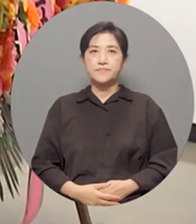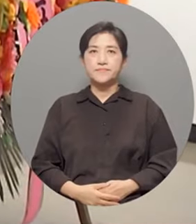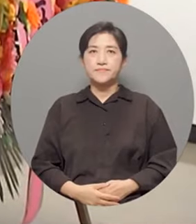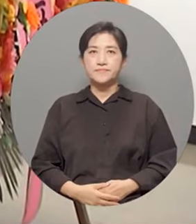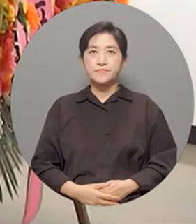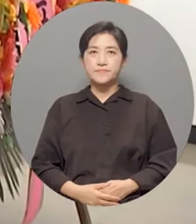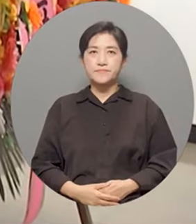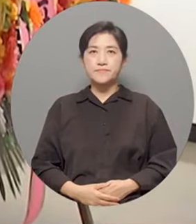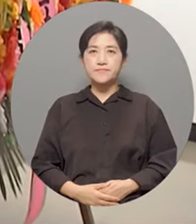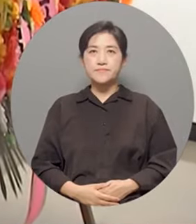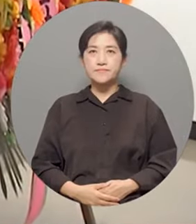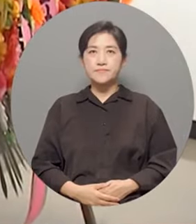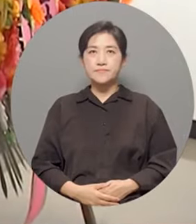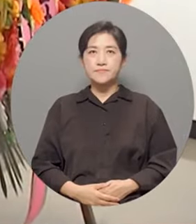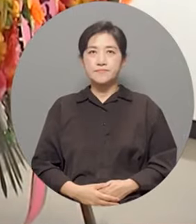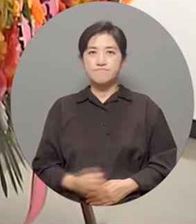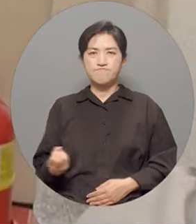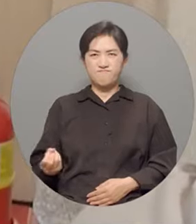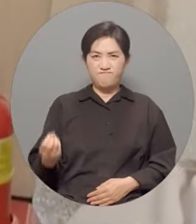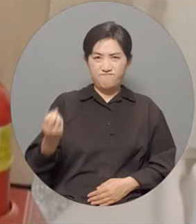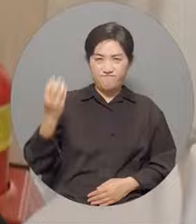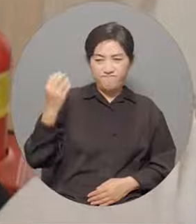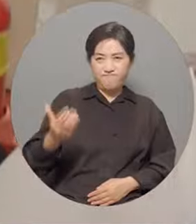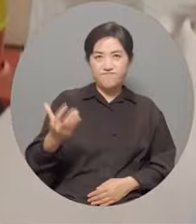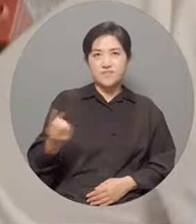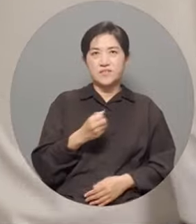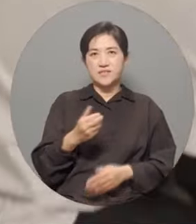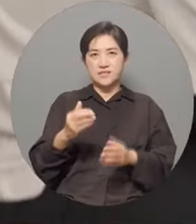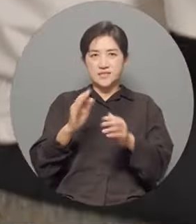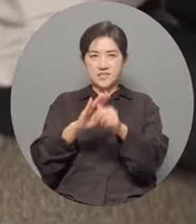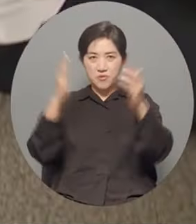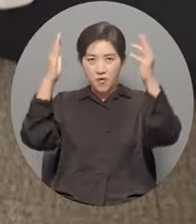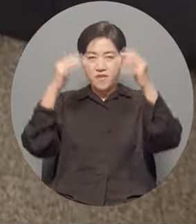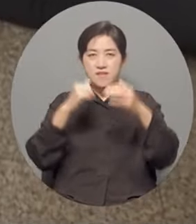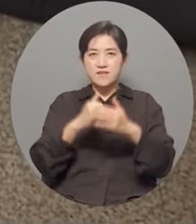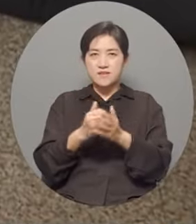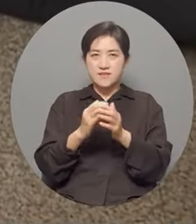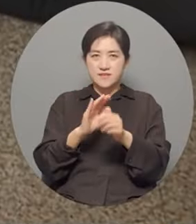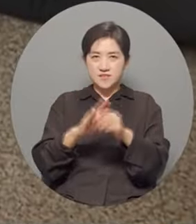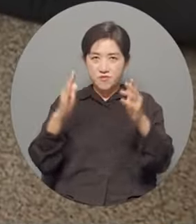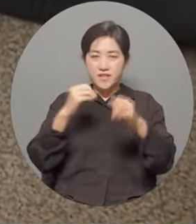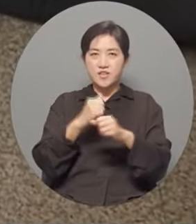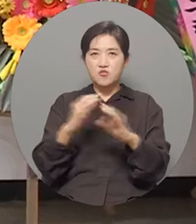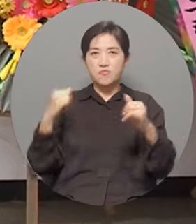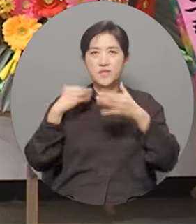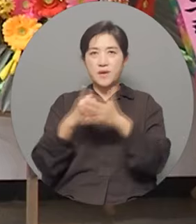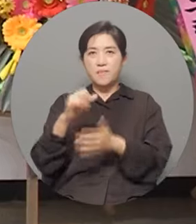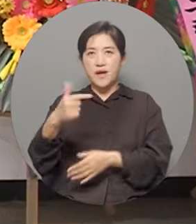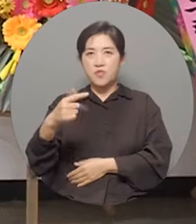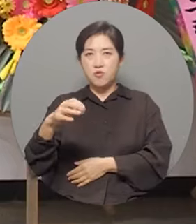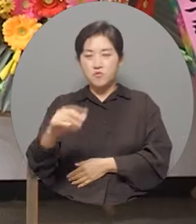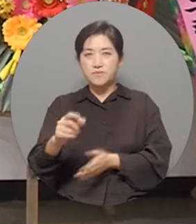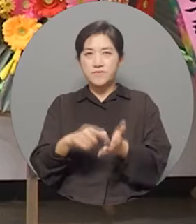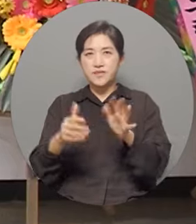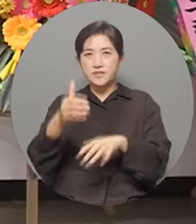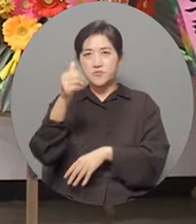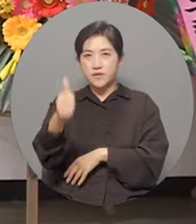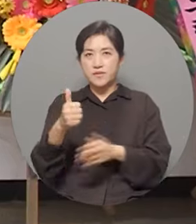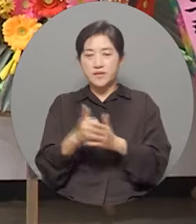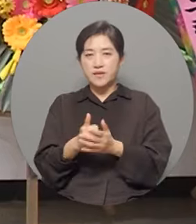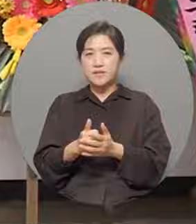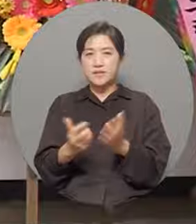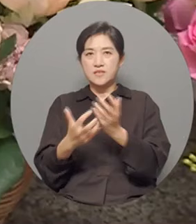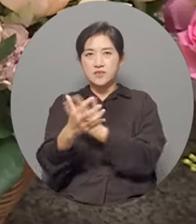기자입니다 압승을 기원하겠다 항상 응원하겠다 국민의 임 한동운 전 비상대책 위원장에 전당대회